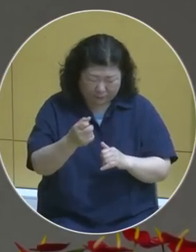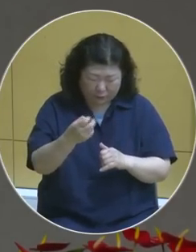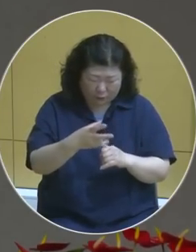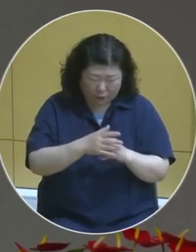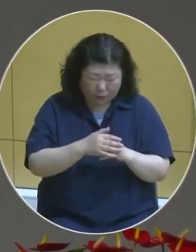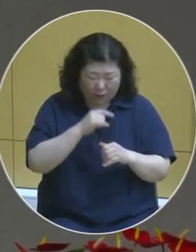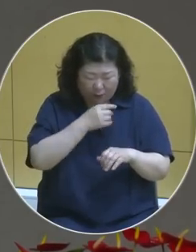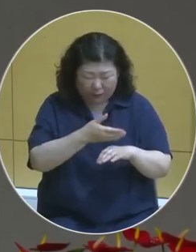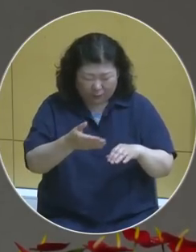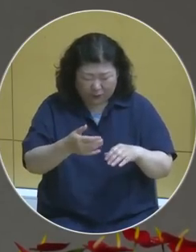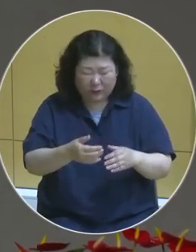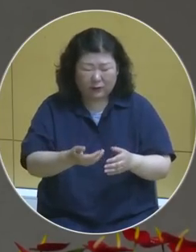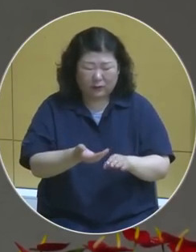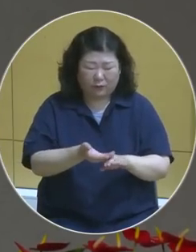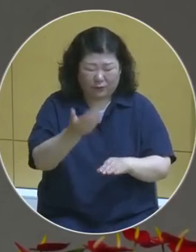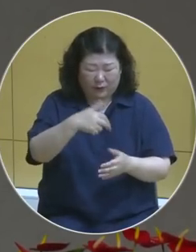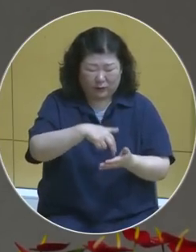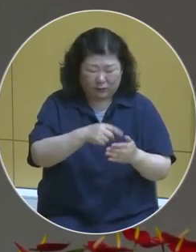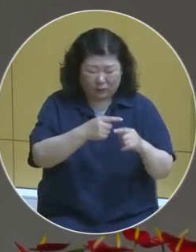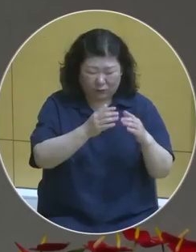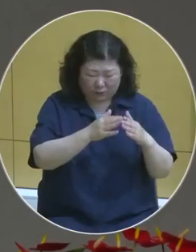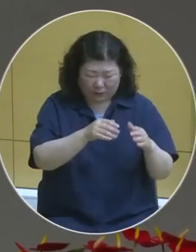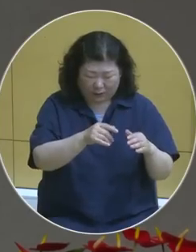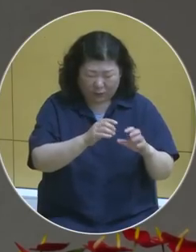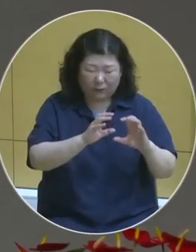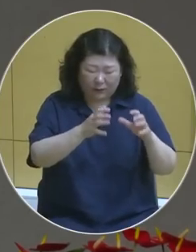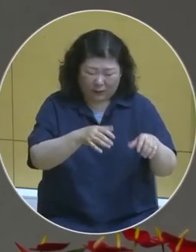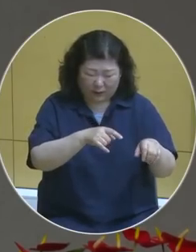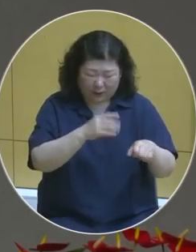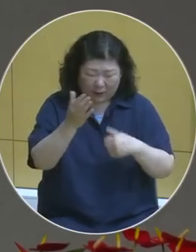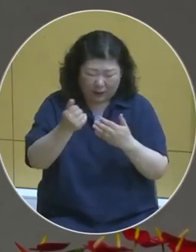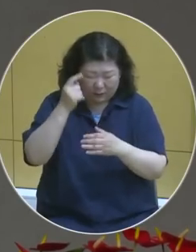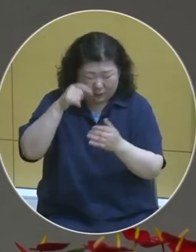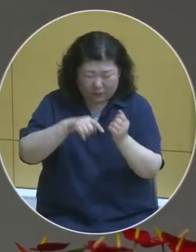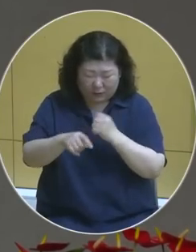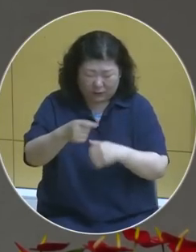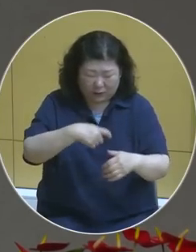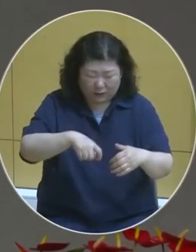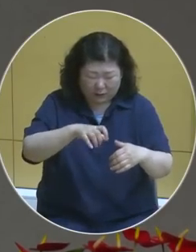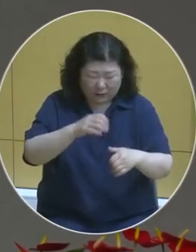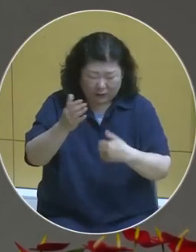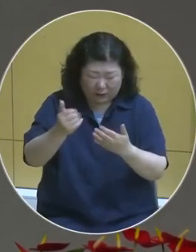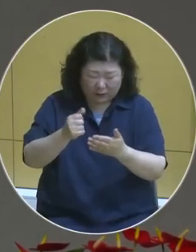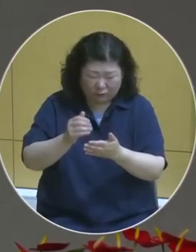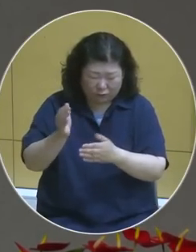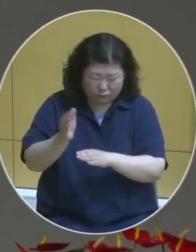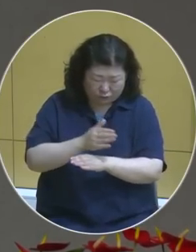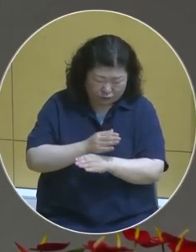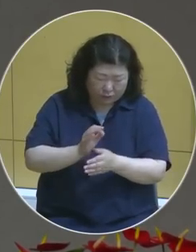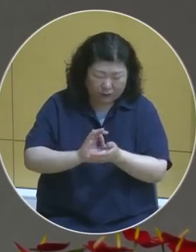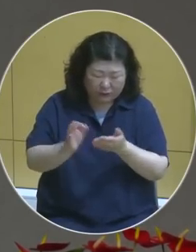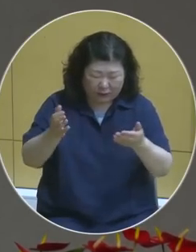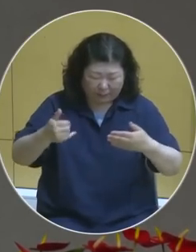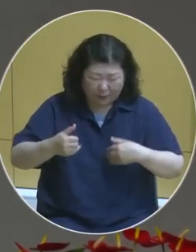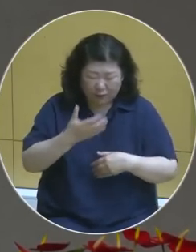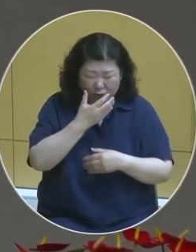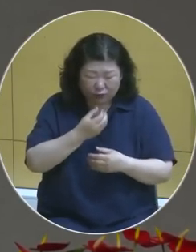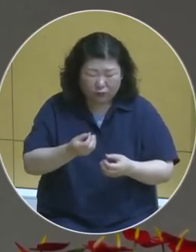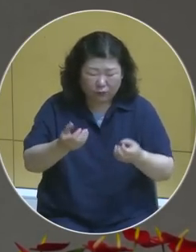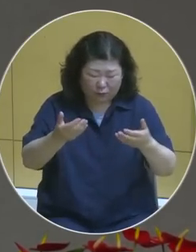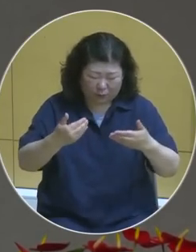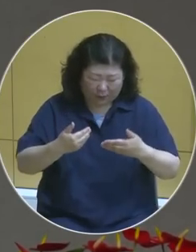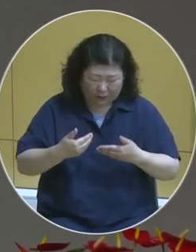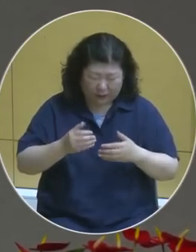위기 가운데 더 강해지고 하나님의 뜻 안에서 하나가 되어 하나님께 쓰임받는 축복받은 나라가 될 수 있도록